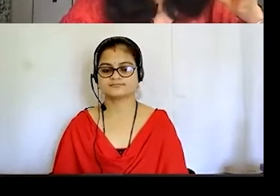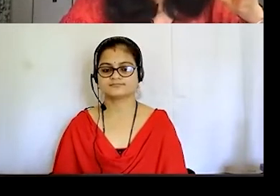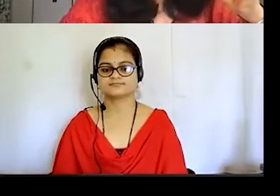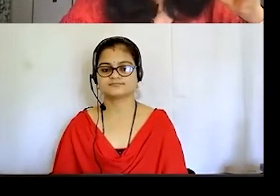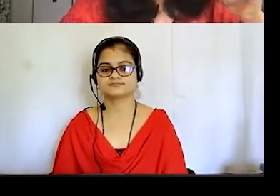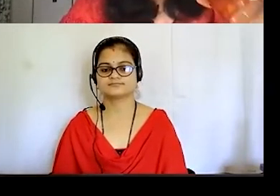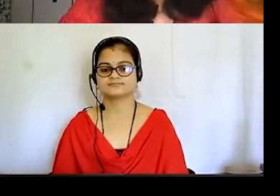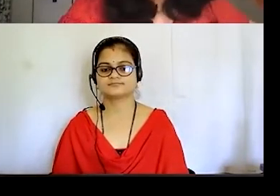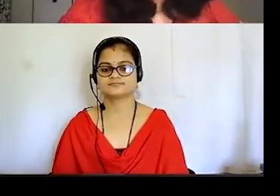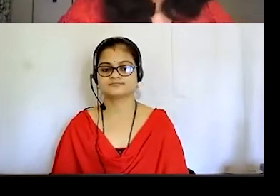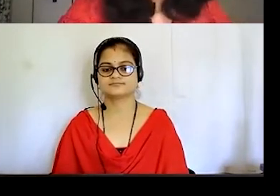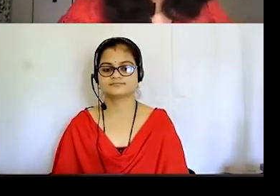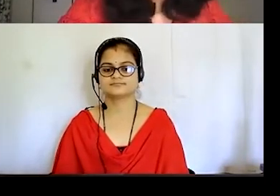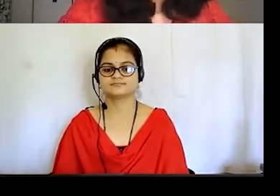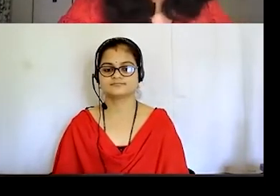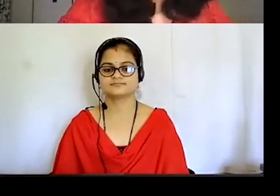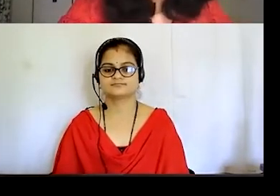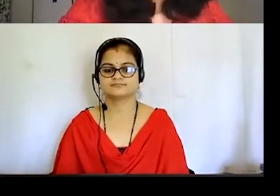छप बनाई के